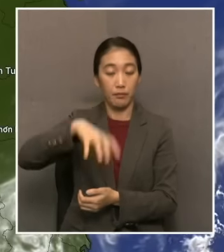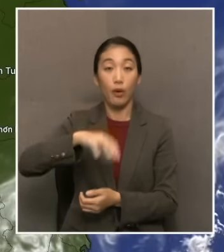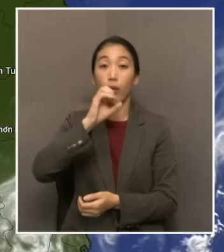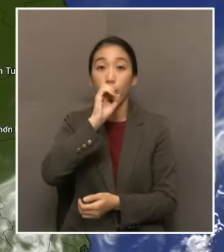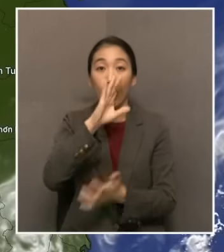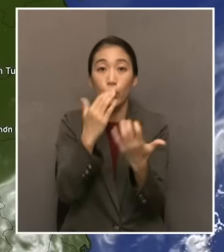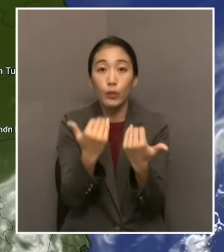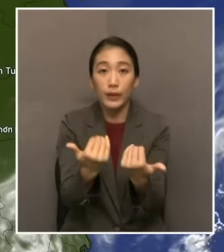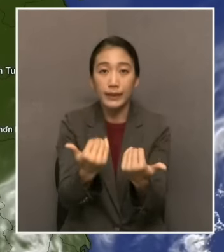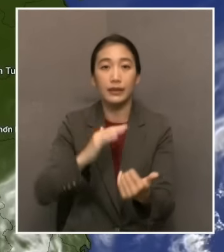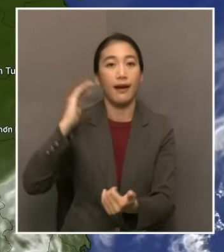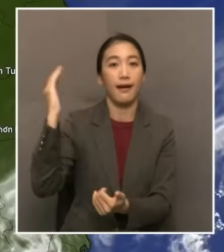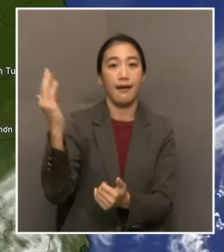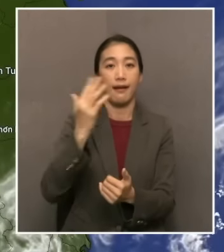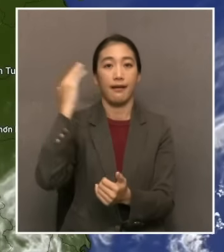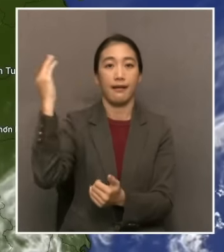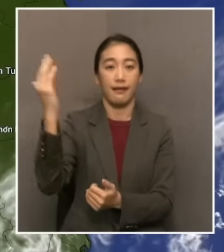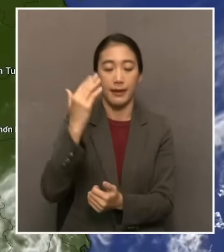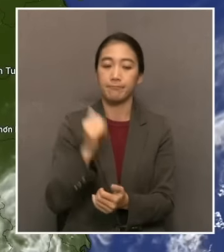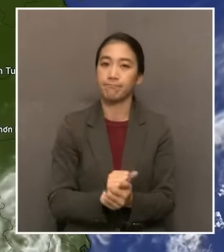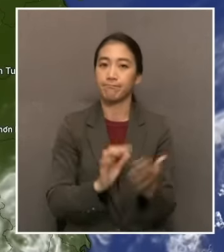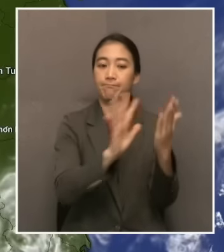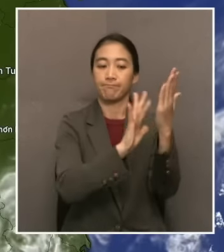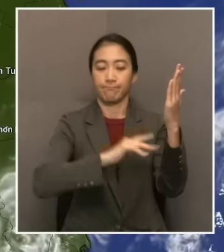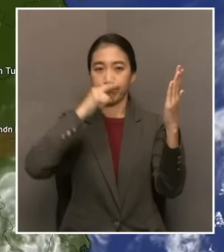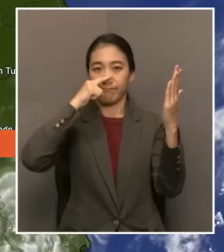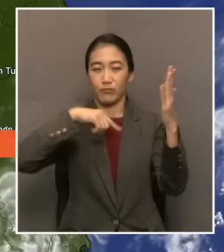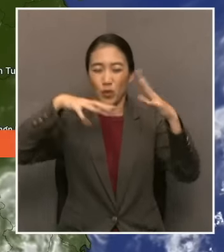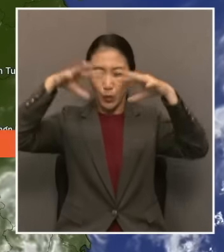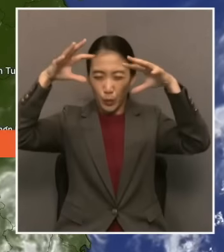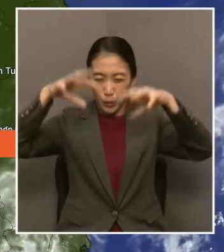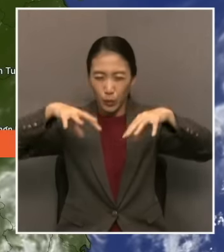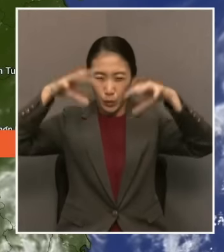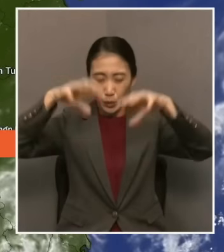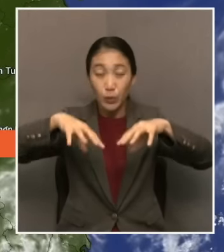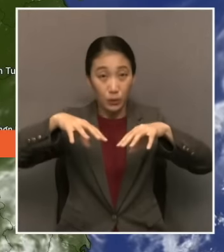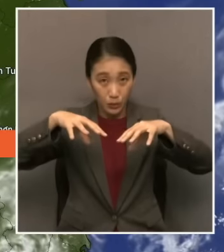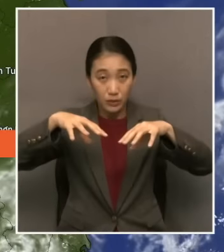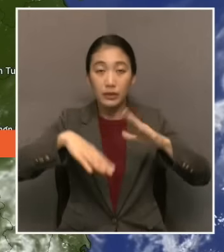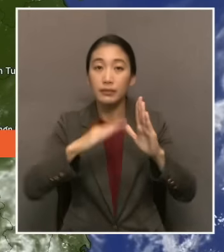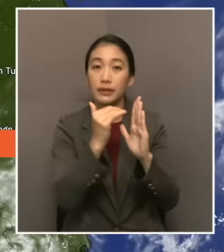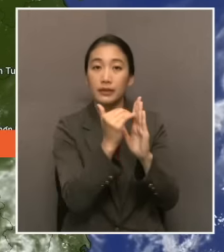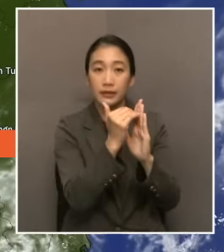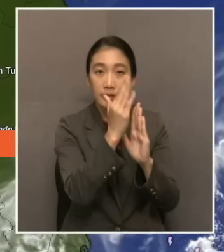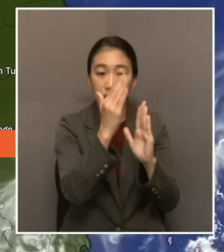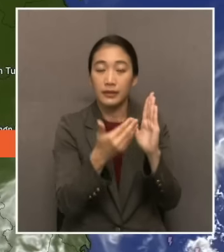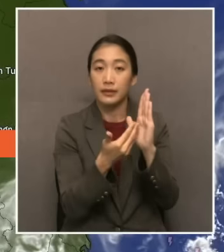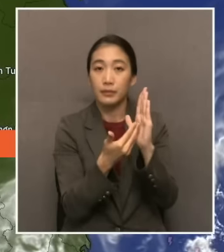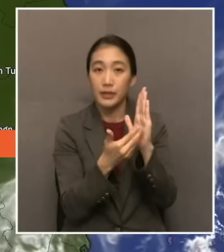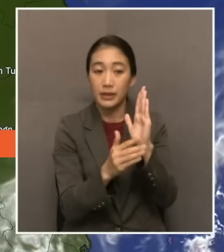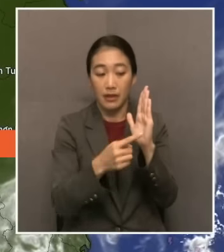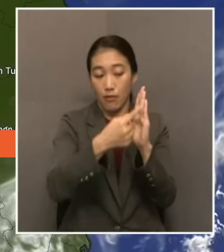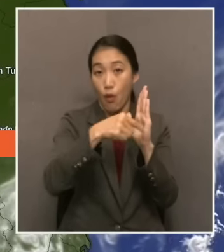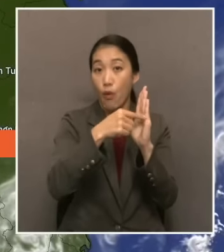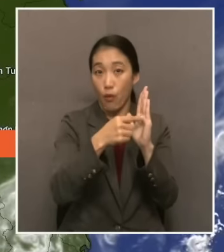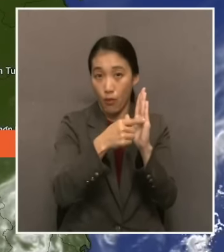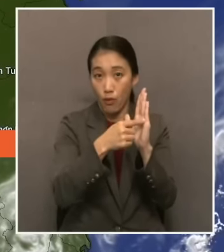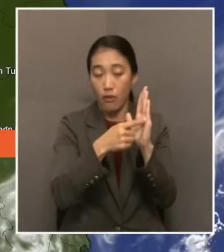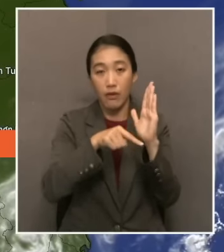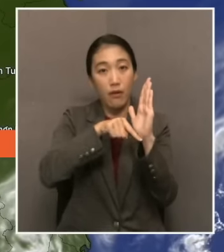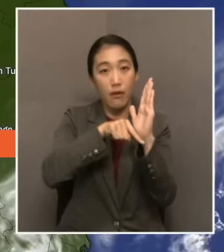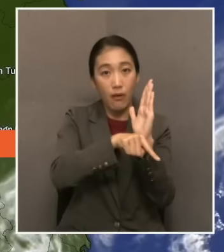อากาศวันนี้ภาพรวมทั่วไทยฝนเพิ่มขึ้นนะคะโดยภาคเหนือภาคตะวันออกเฉียงเหนือตอนบนภาคตะวันออก